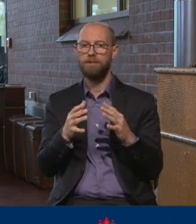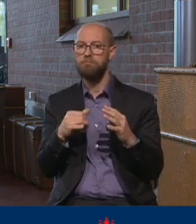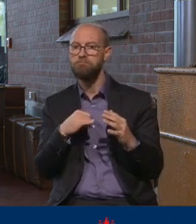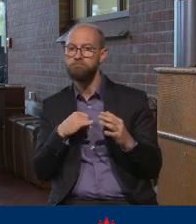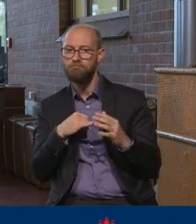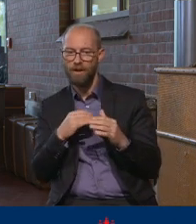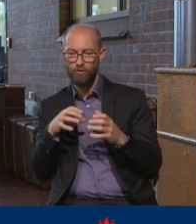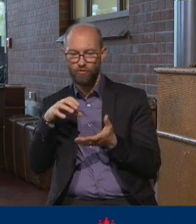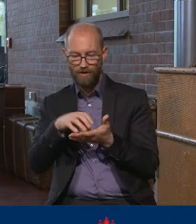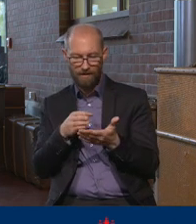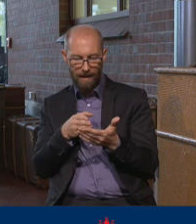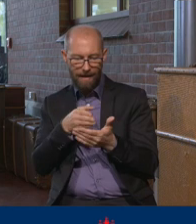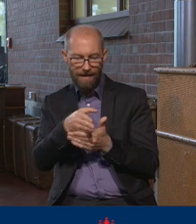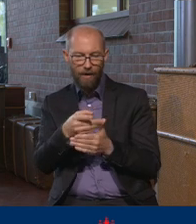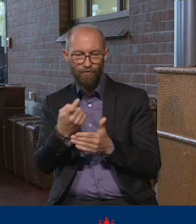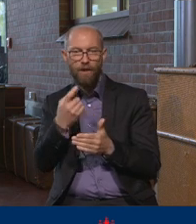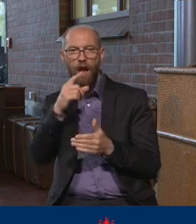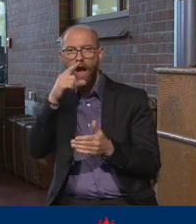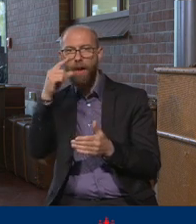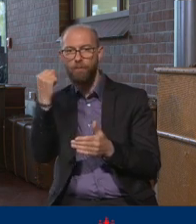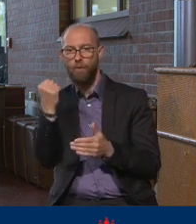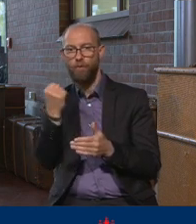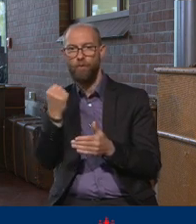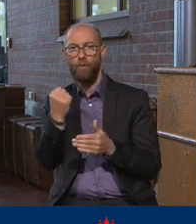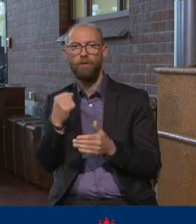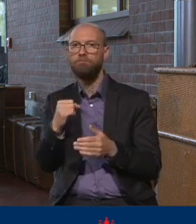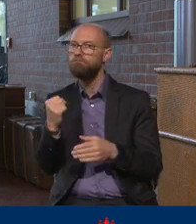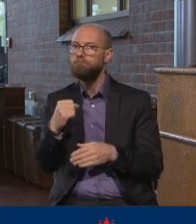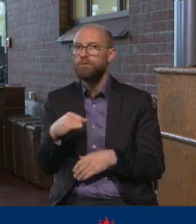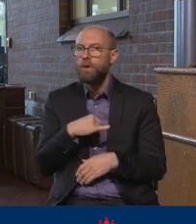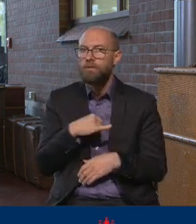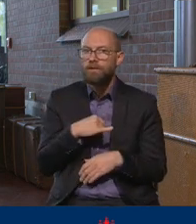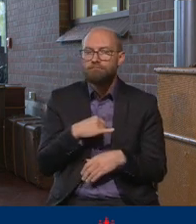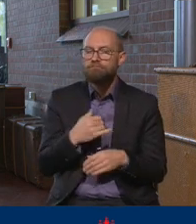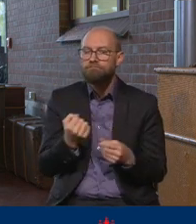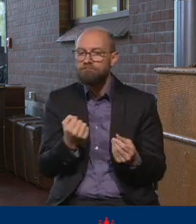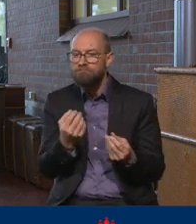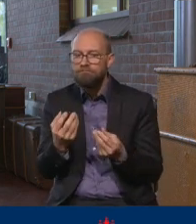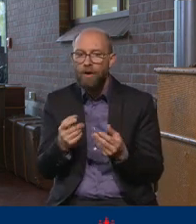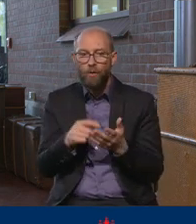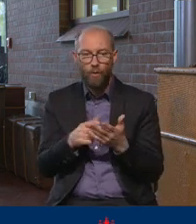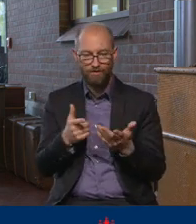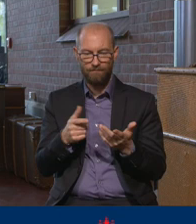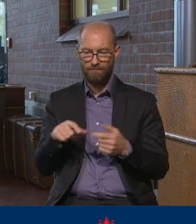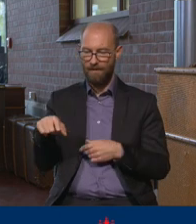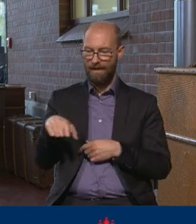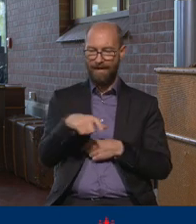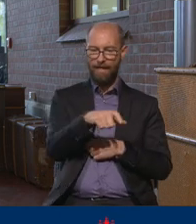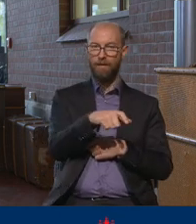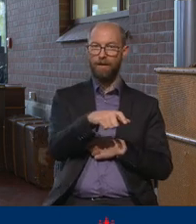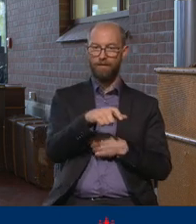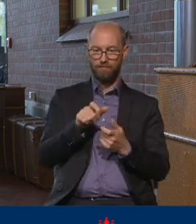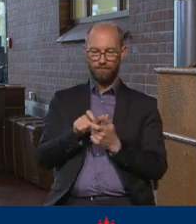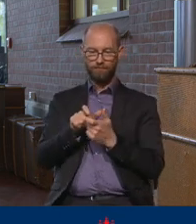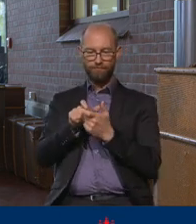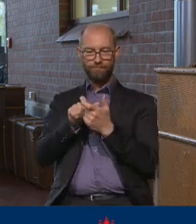stadteingangs den hamburg zu bieten hat reizvoll deswegen weil das überqueren der elbe mit